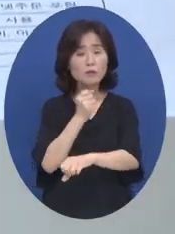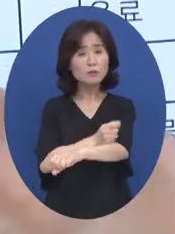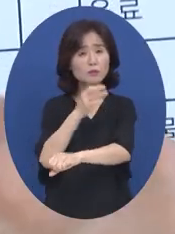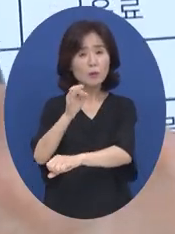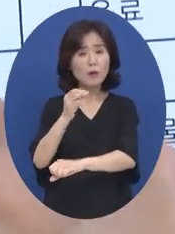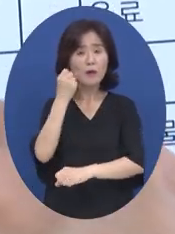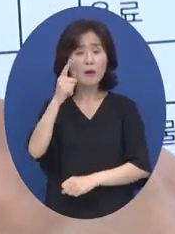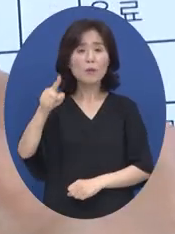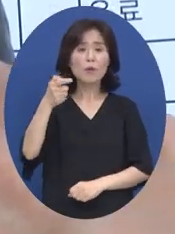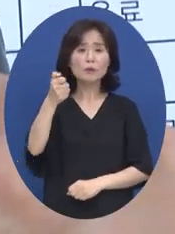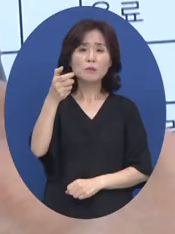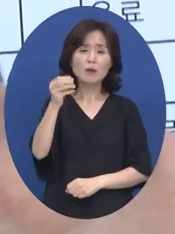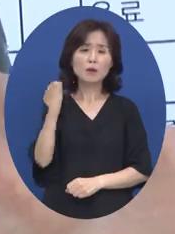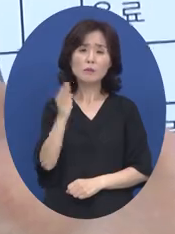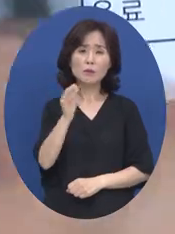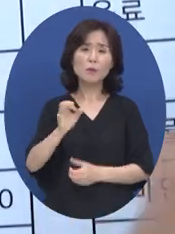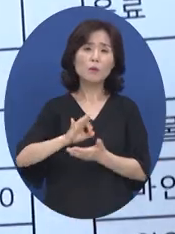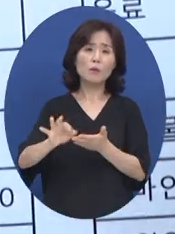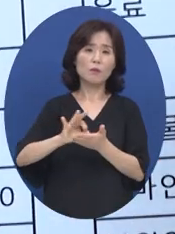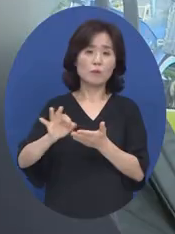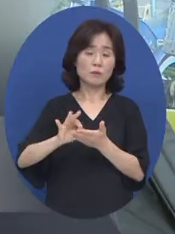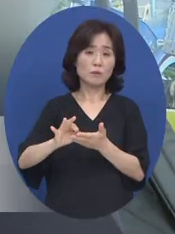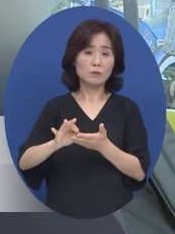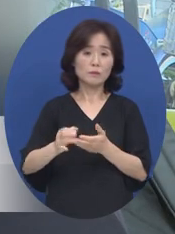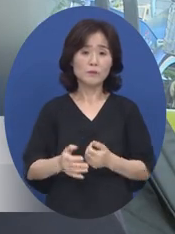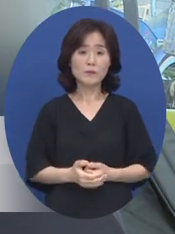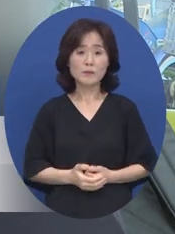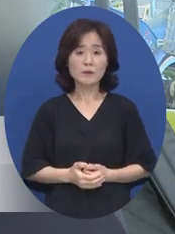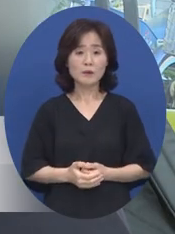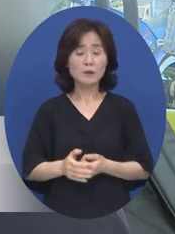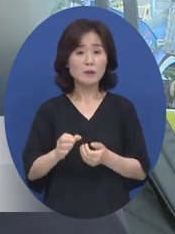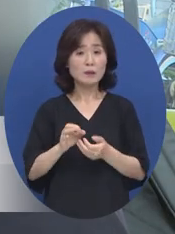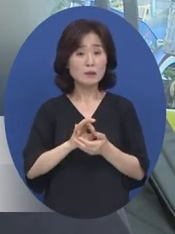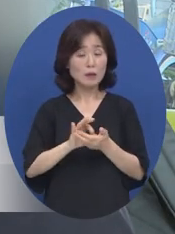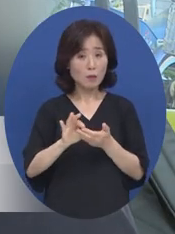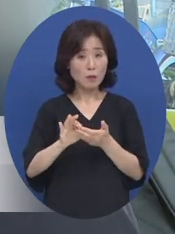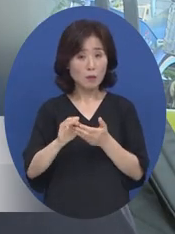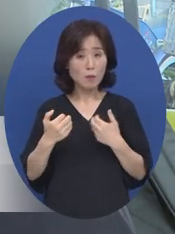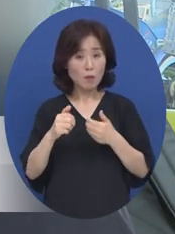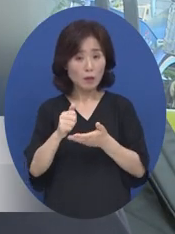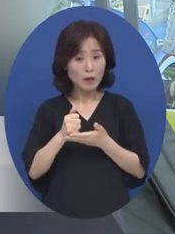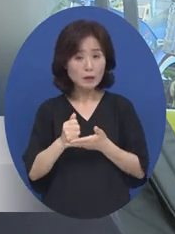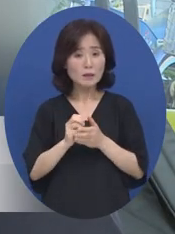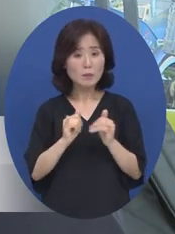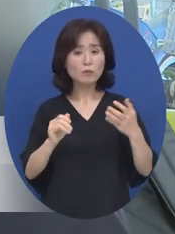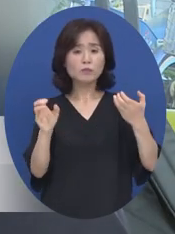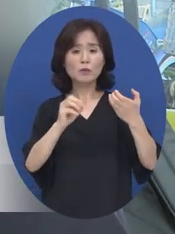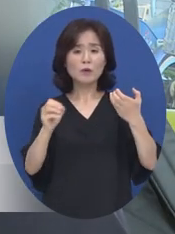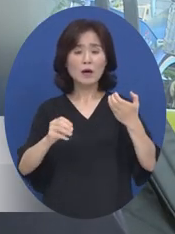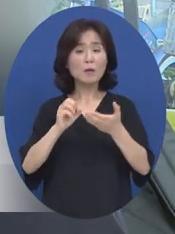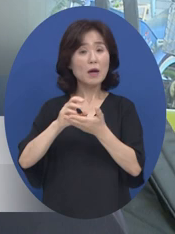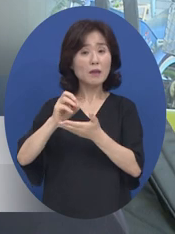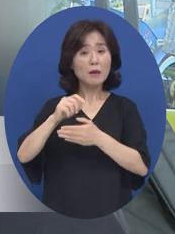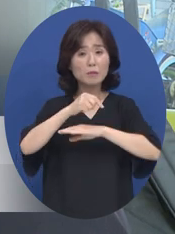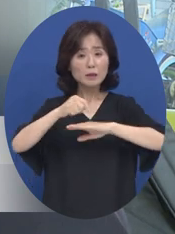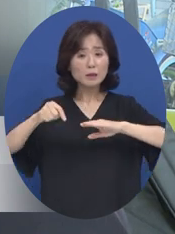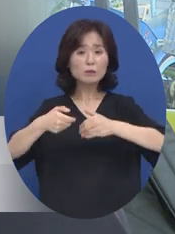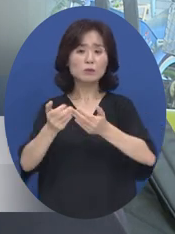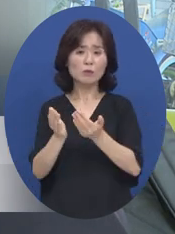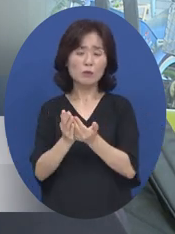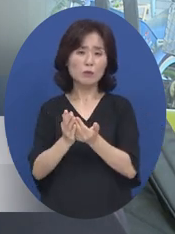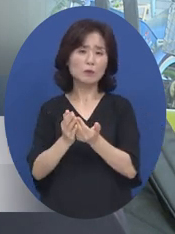달에 150만 원가량을 지출합니다. 이용 고객의 90%가 거의 주문이 배달의 민족으로 이루어지고 있기